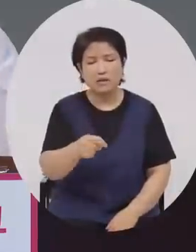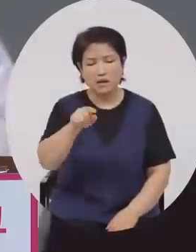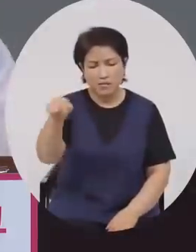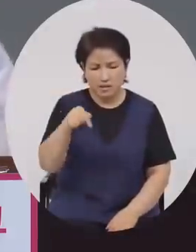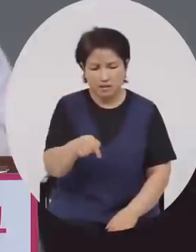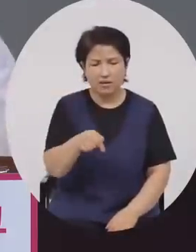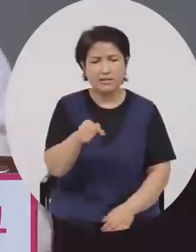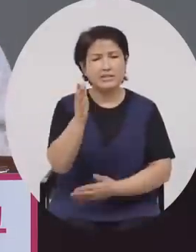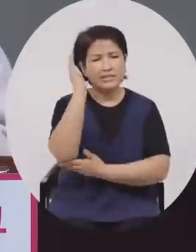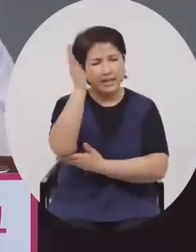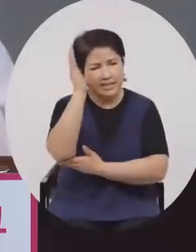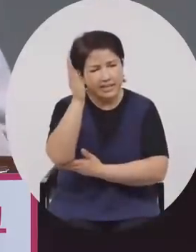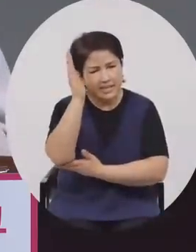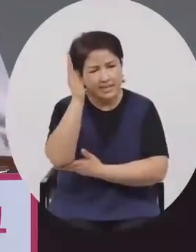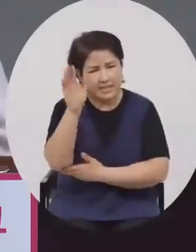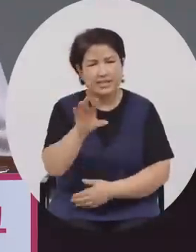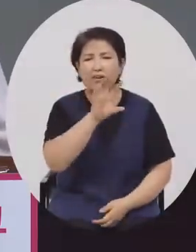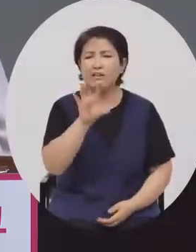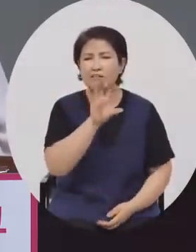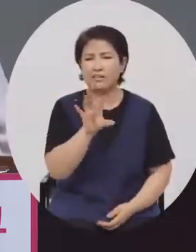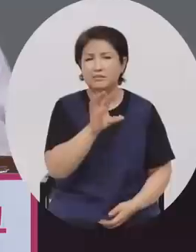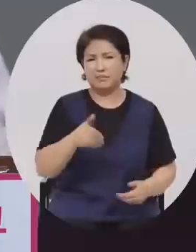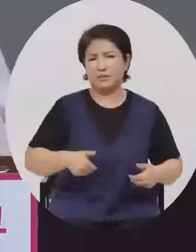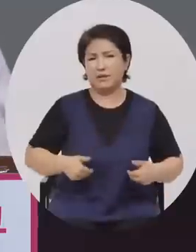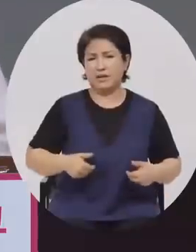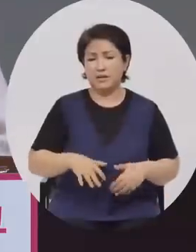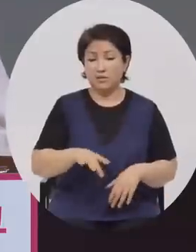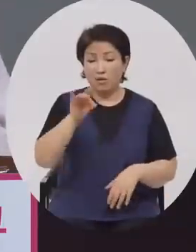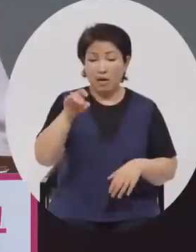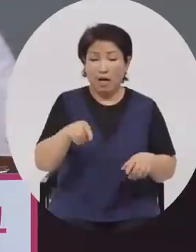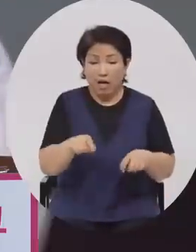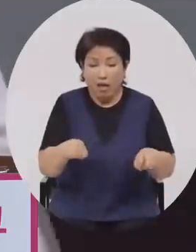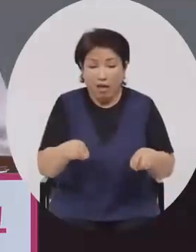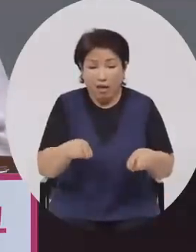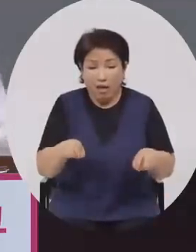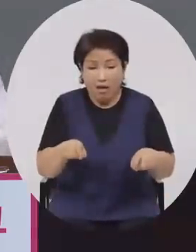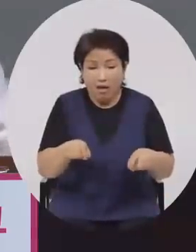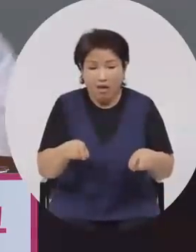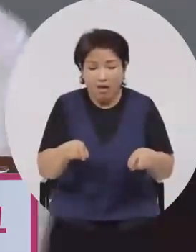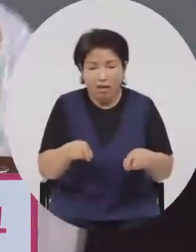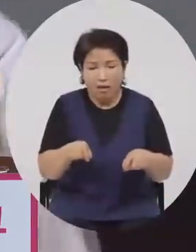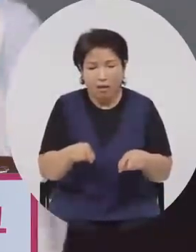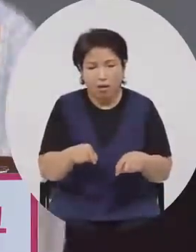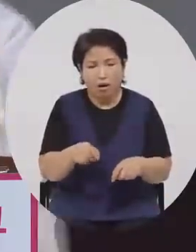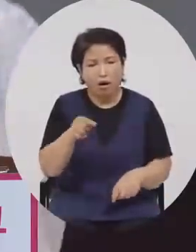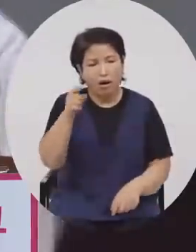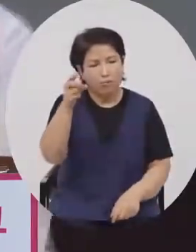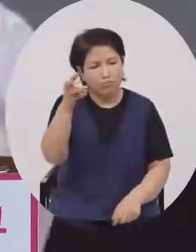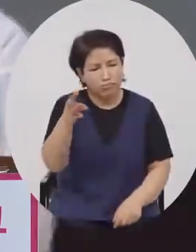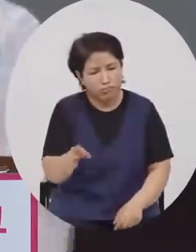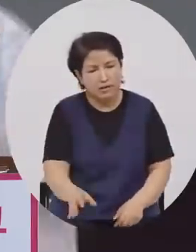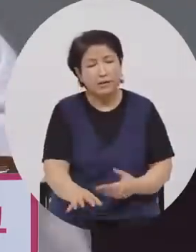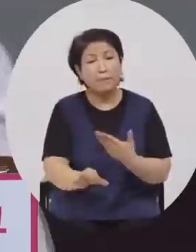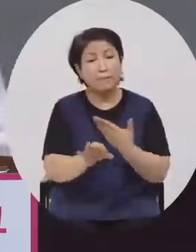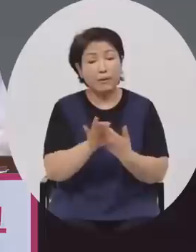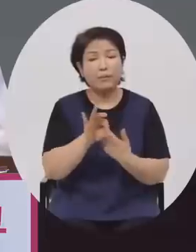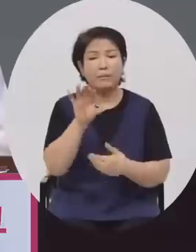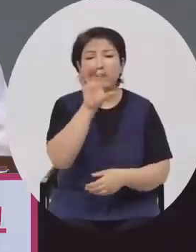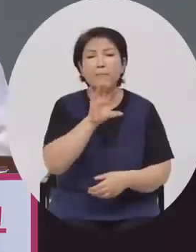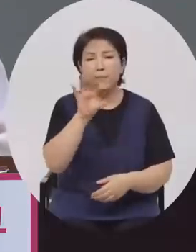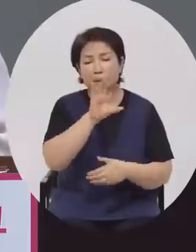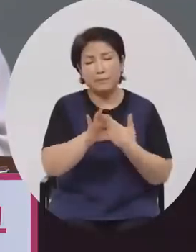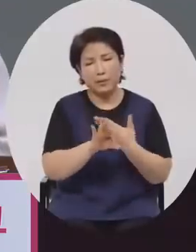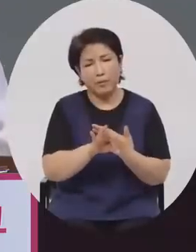와서 자꾸 말을 하면 처음에 좀 떨리다가 시간이 흐르면 괜찮아지고 시간이 흐르면 괜찮아지고 두 번, 세 번, 네 번, 10번, 20번